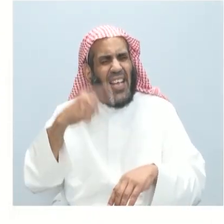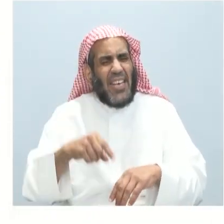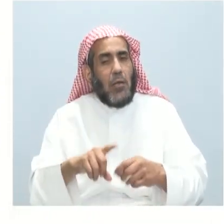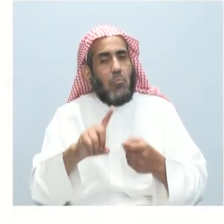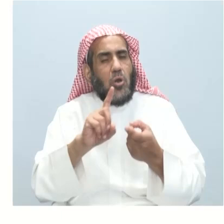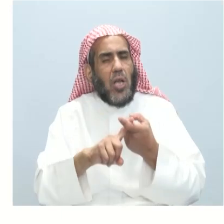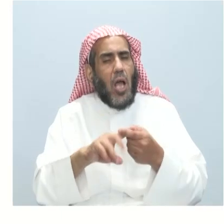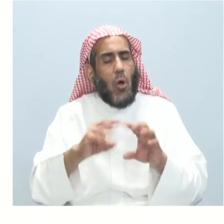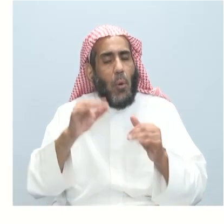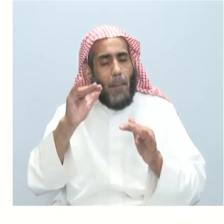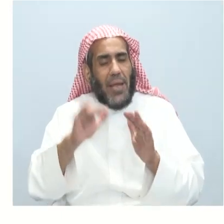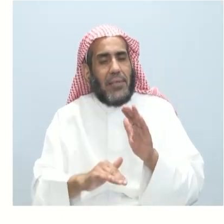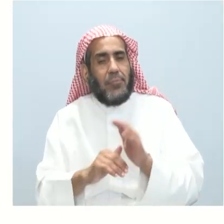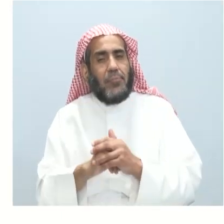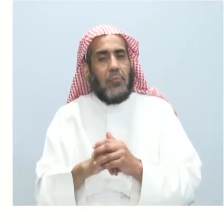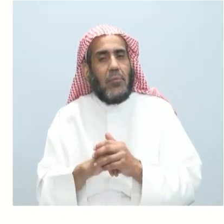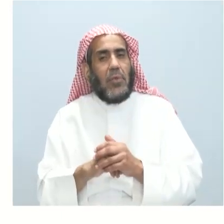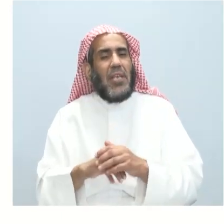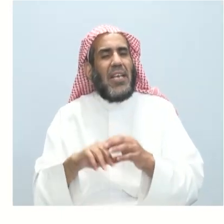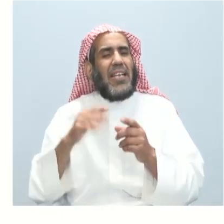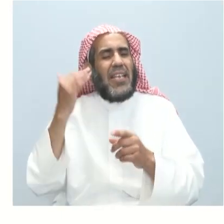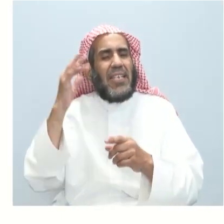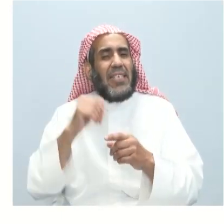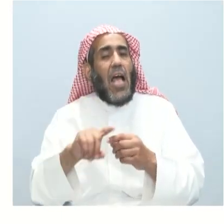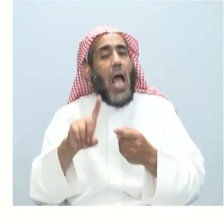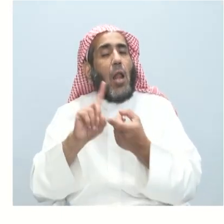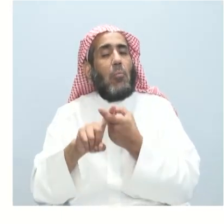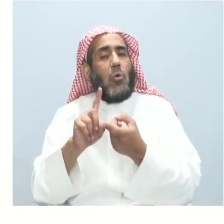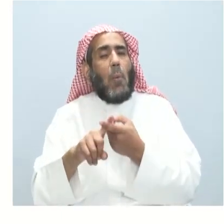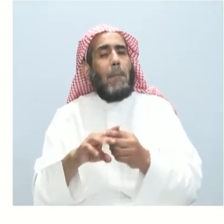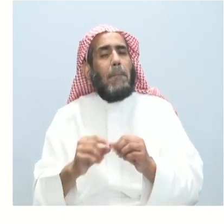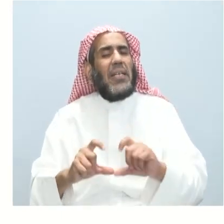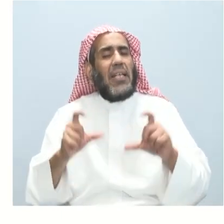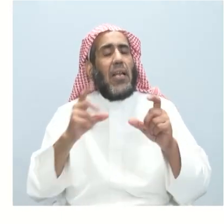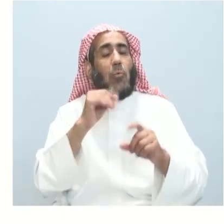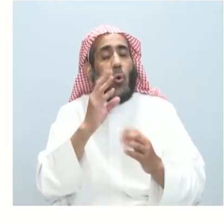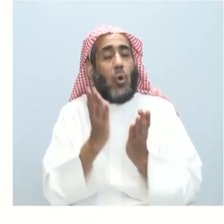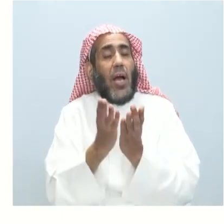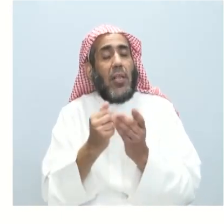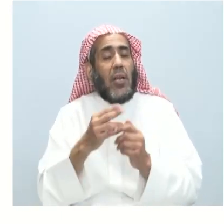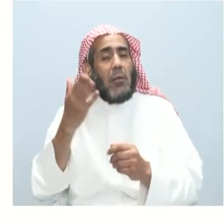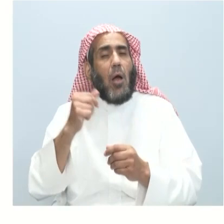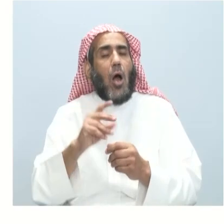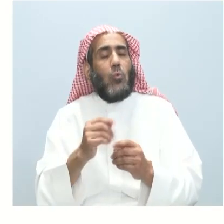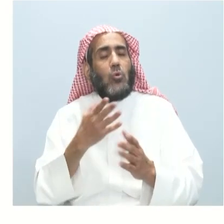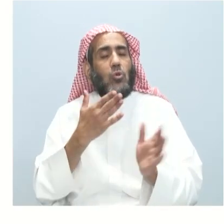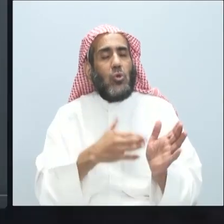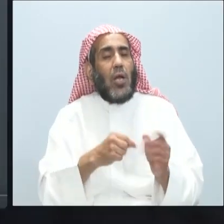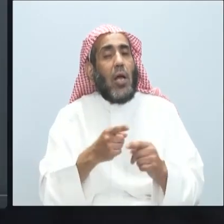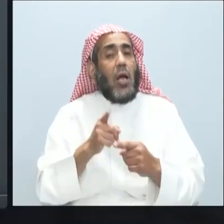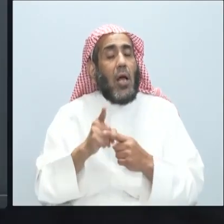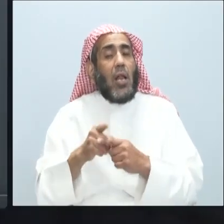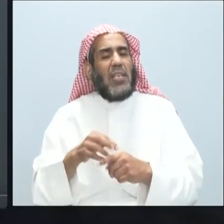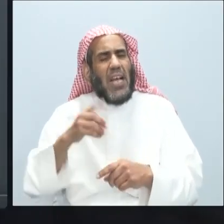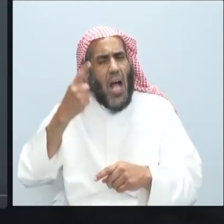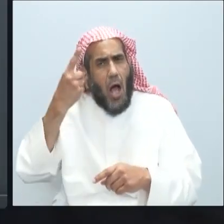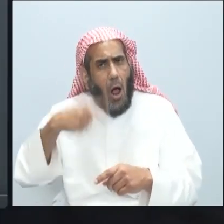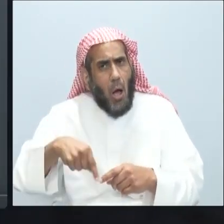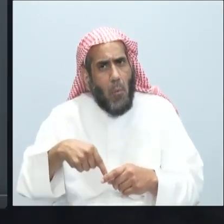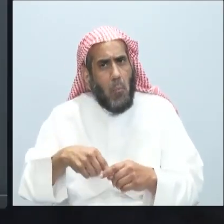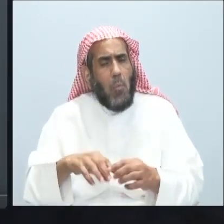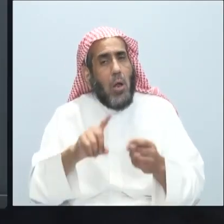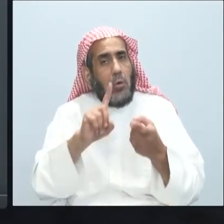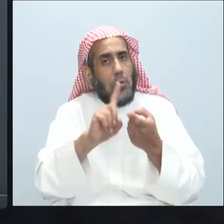نكاح كل مما ياتي النساء المتزوجات ما الدليل من القران الكريم او السنه على تحريم